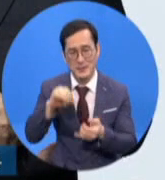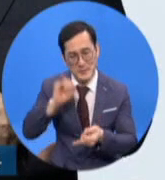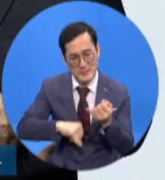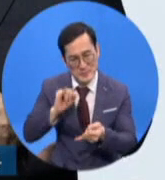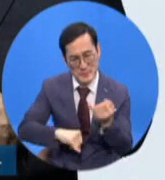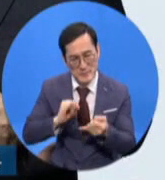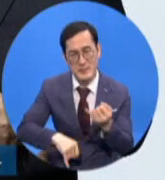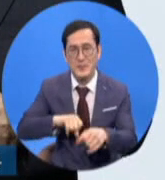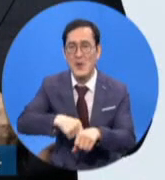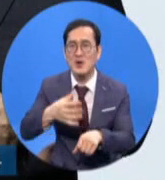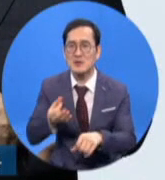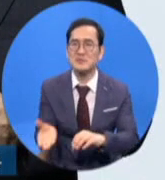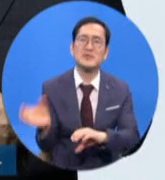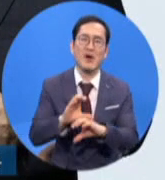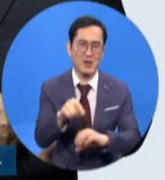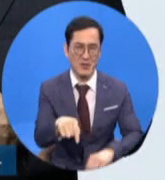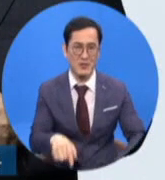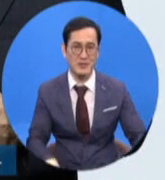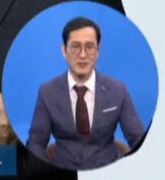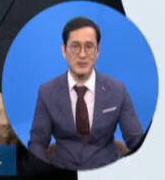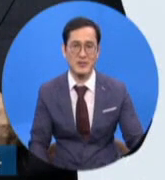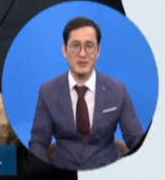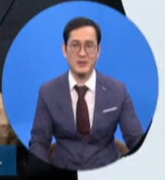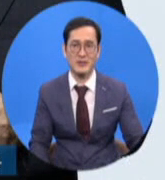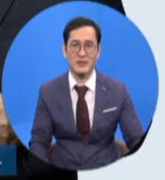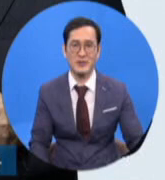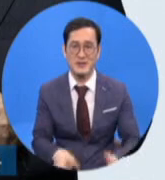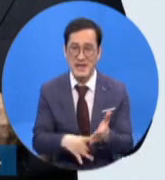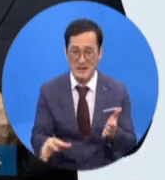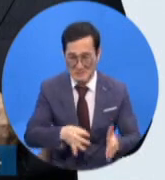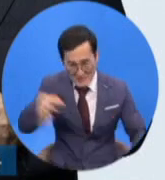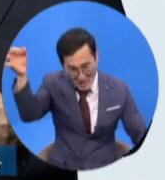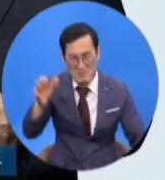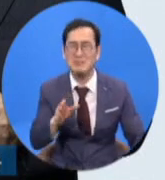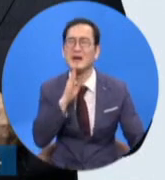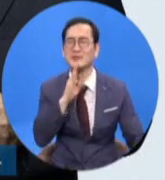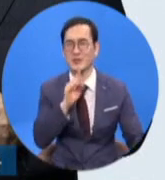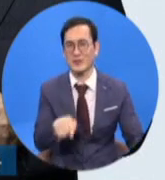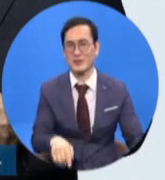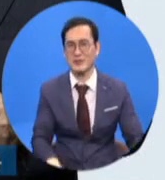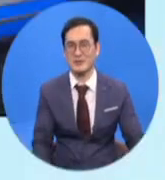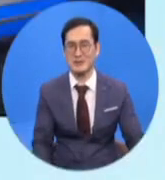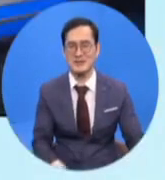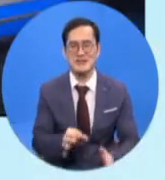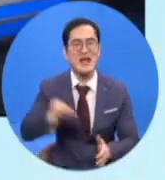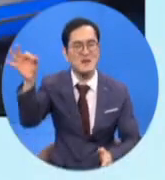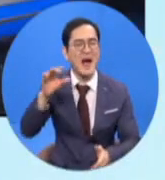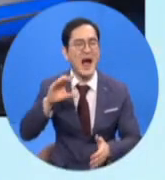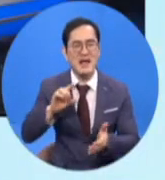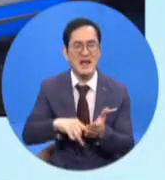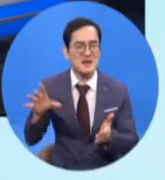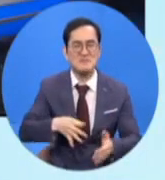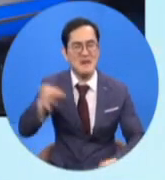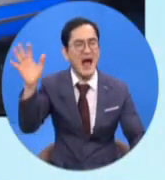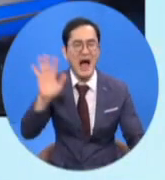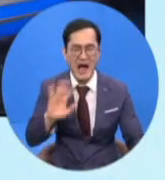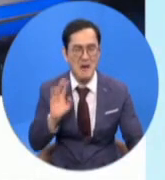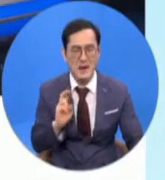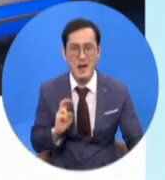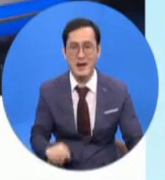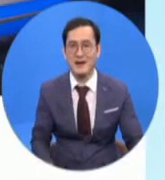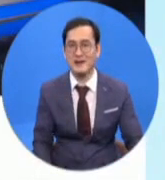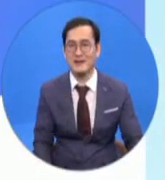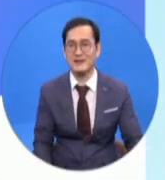8만원 보다 훨씬 비싸거든요 그걸 안 준다고 세금을 안 내려가지는 않을 거예요 근데 이재명 기사가 본인도 이게 아니라고